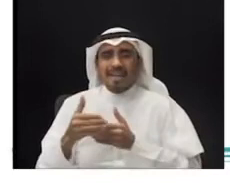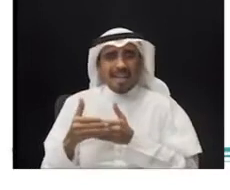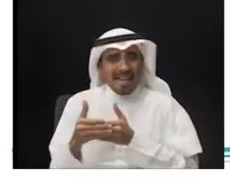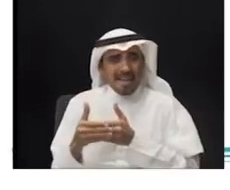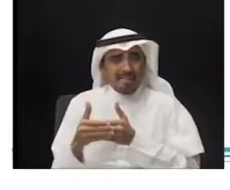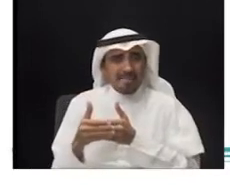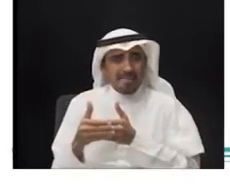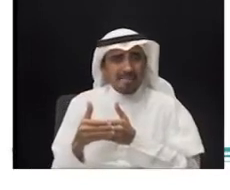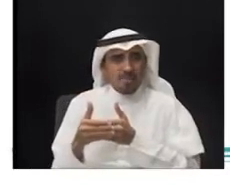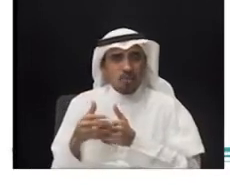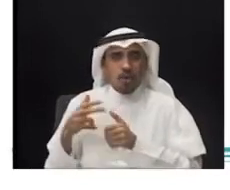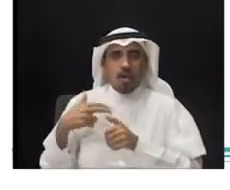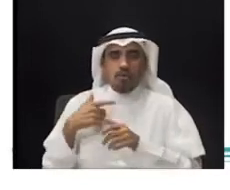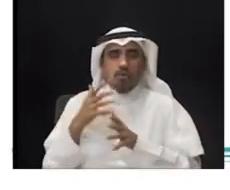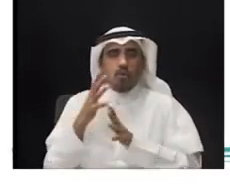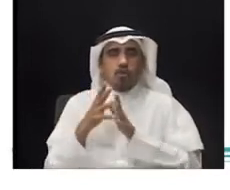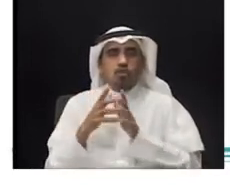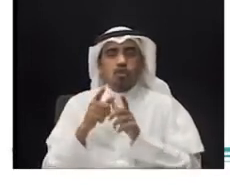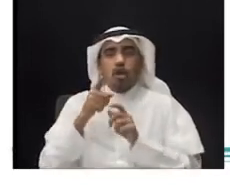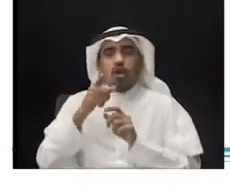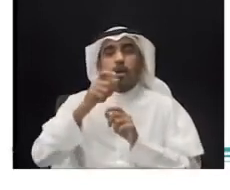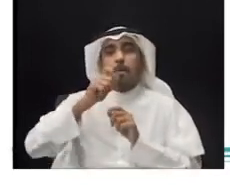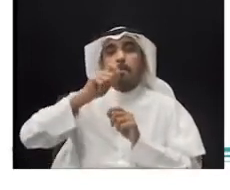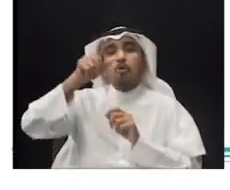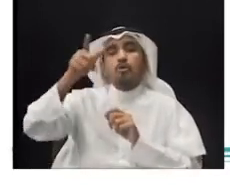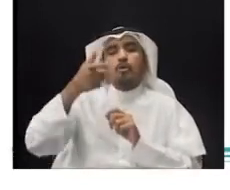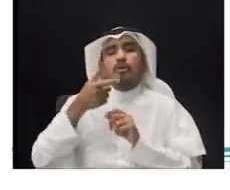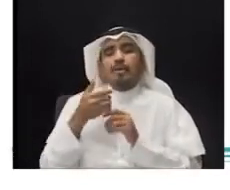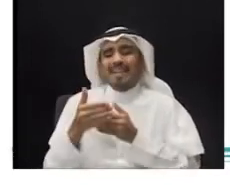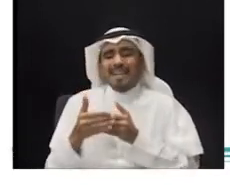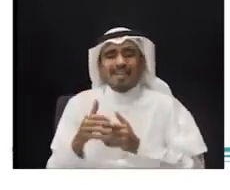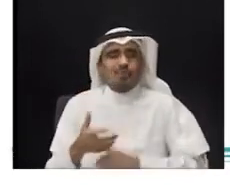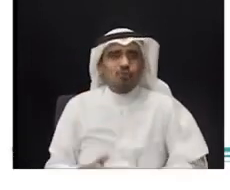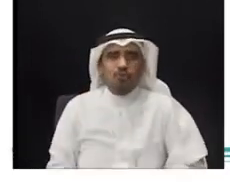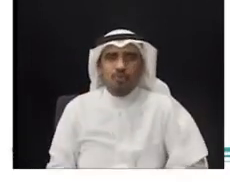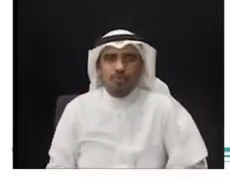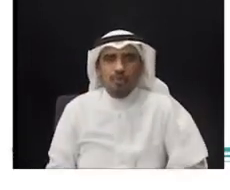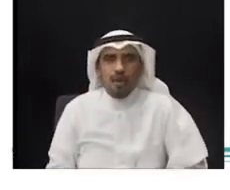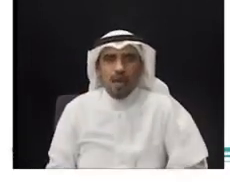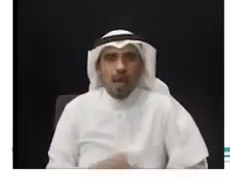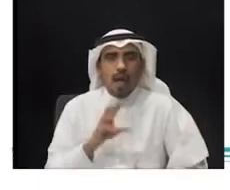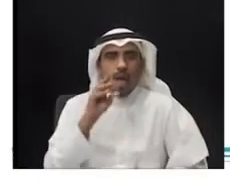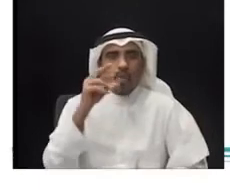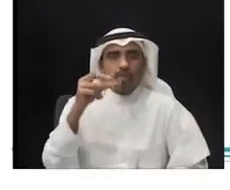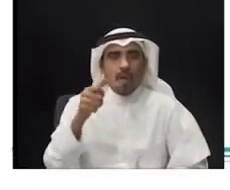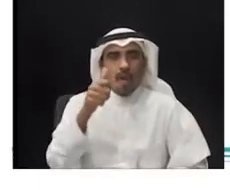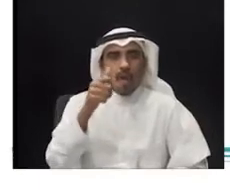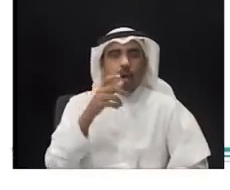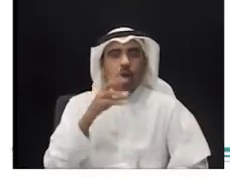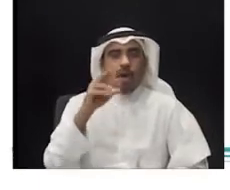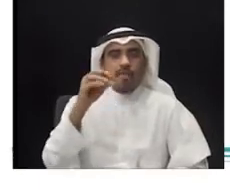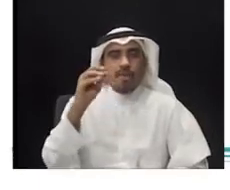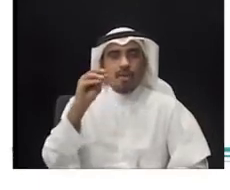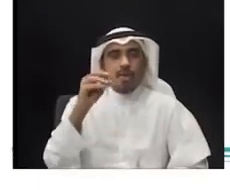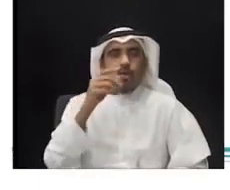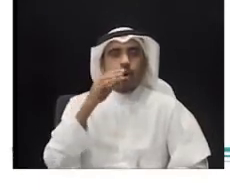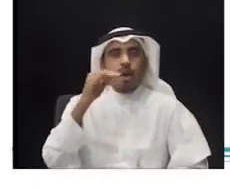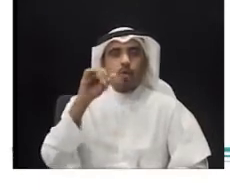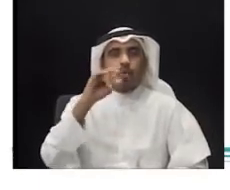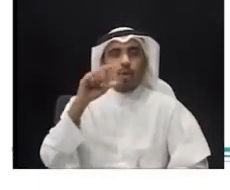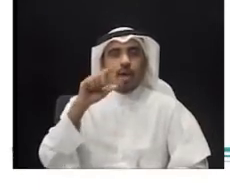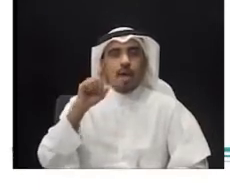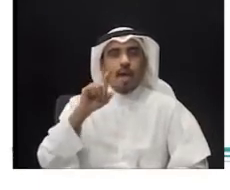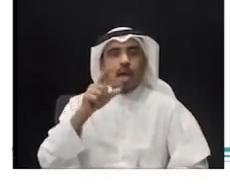إشارة تدل على القريب وأسماء إشارة تدل على البعيد. أسماء الإشارة التي تدل على القريب هي هذا